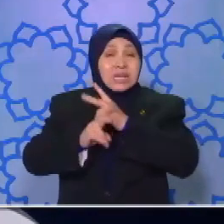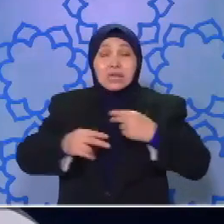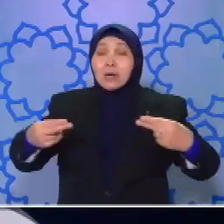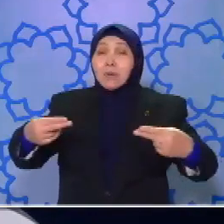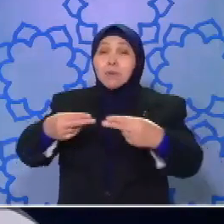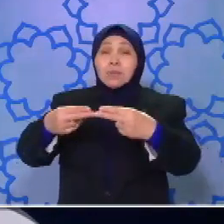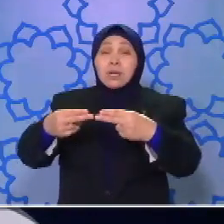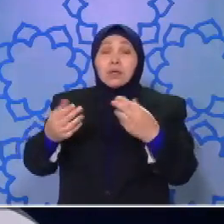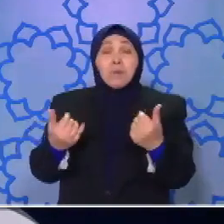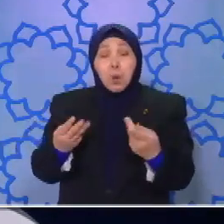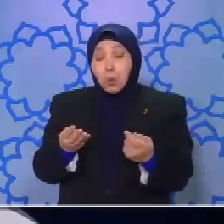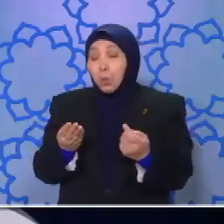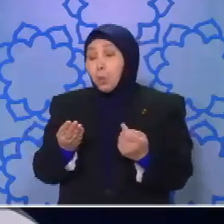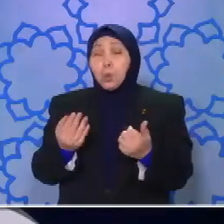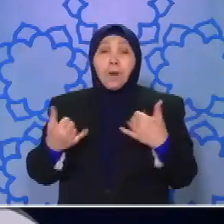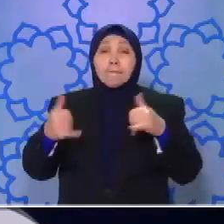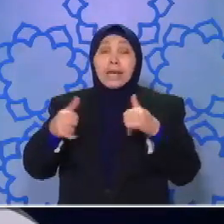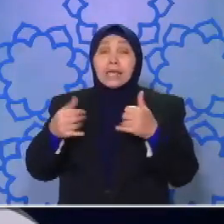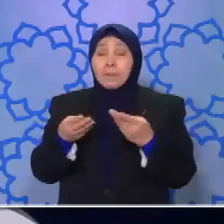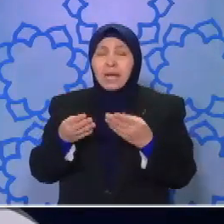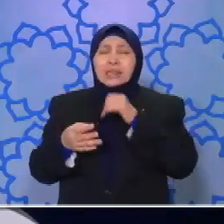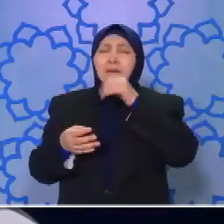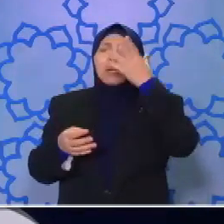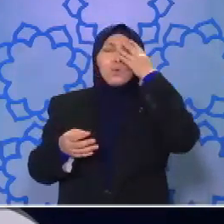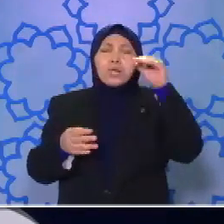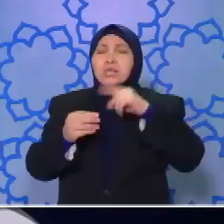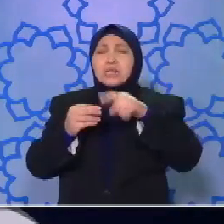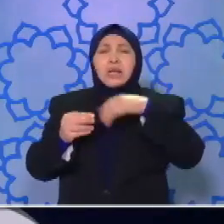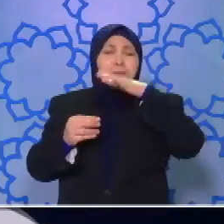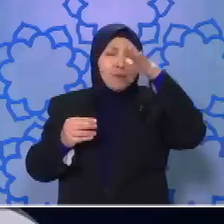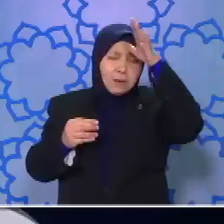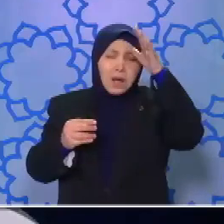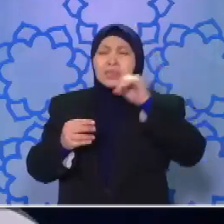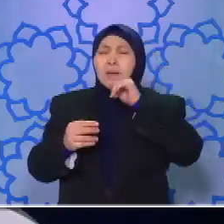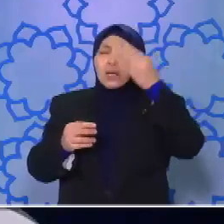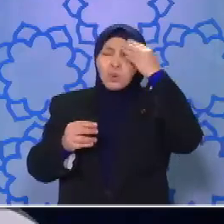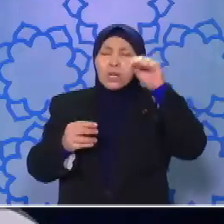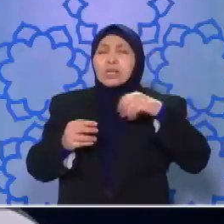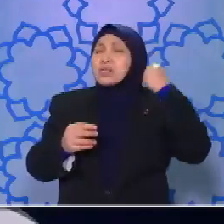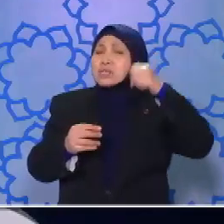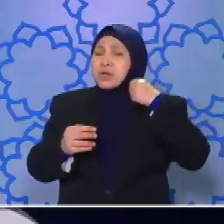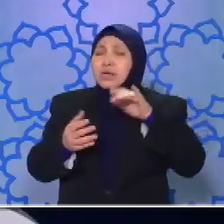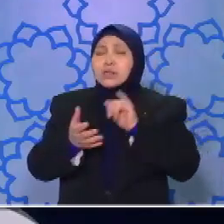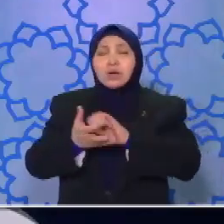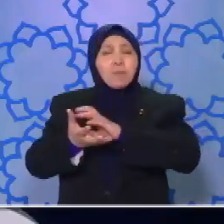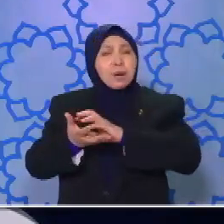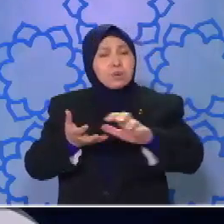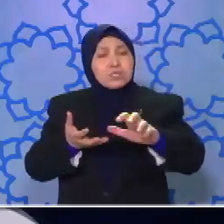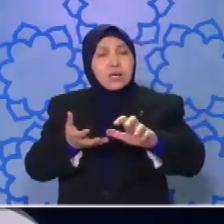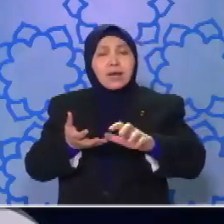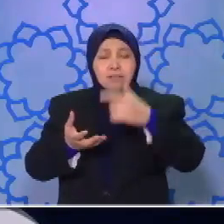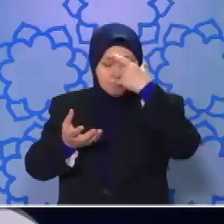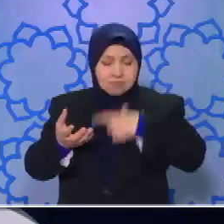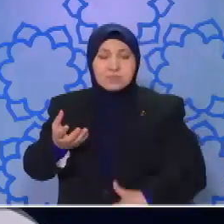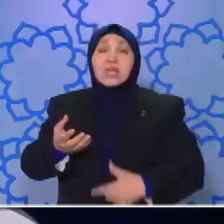je, Ustaz. Main game je, tak kisah pasal mak, tak kisah pasal ayah, tak kisah pasal saudara, itu akan merosakkan lagi jati diri